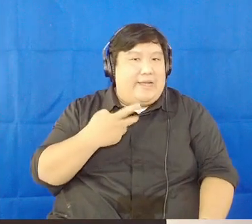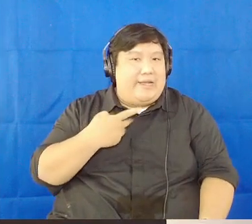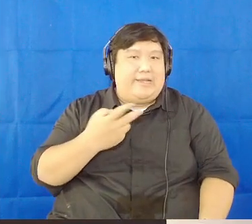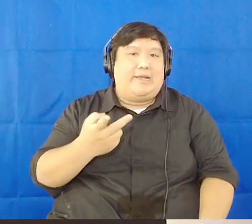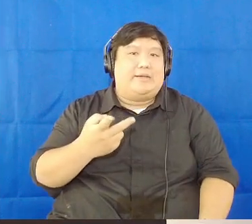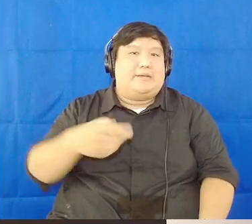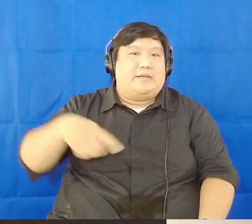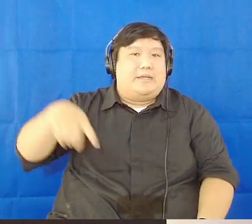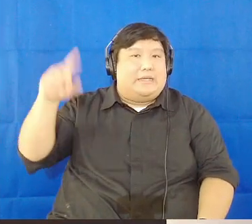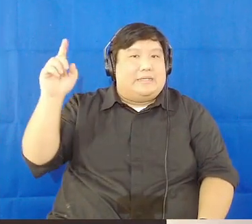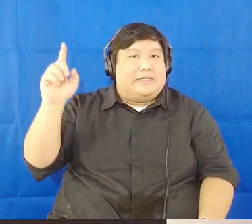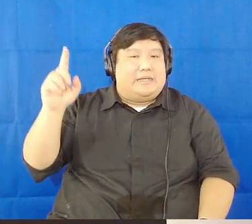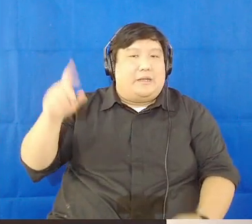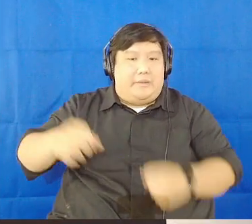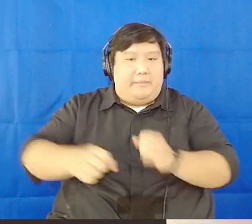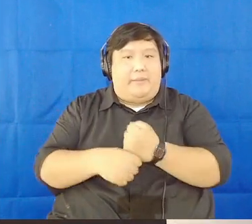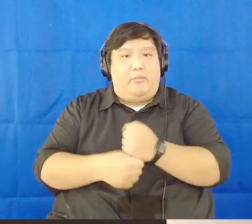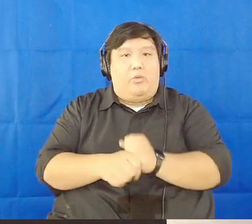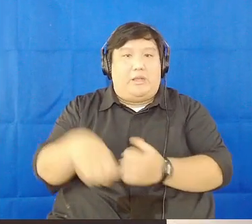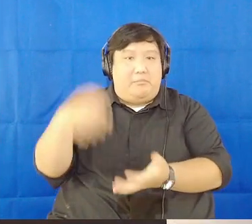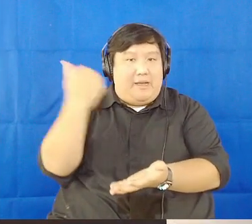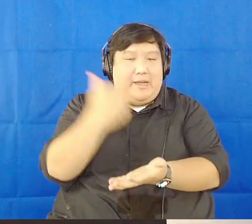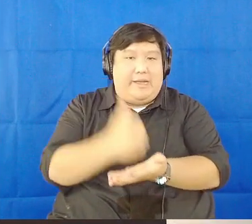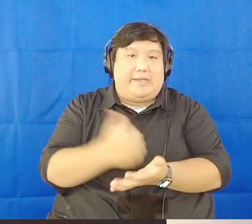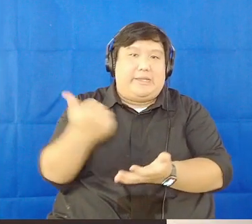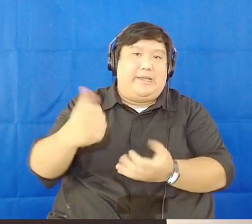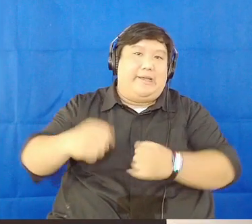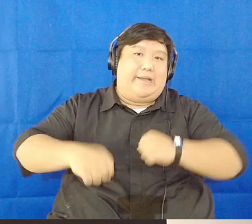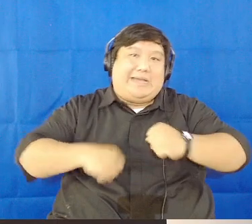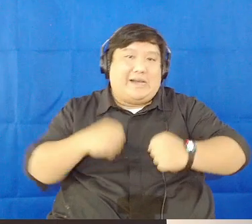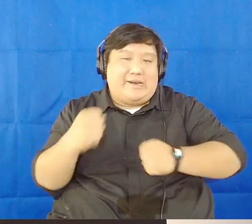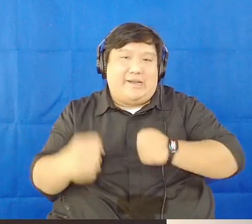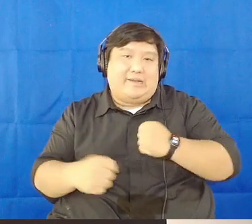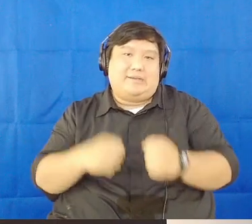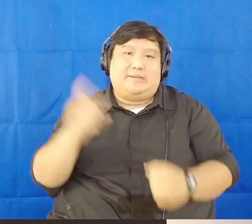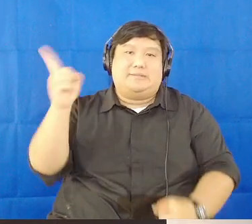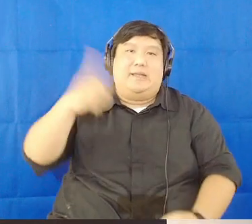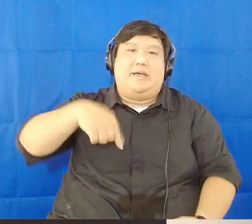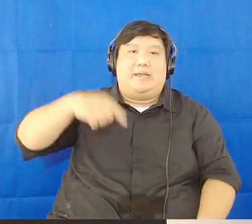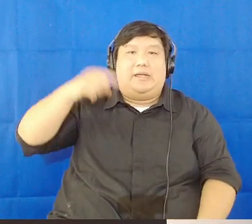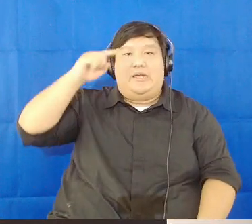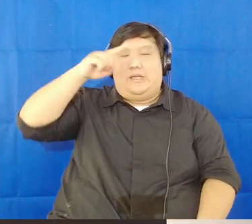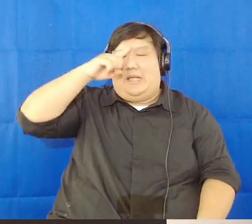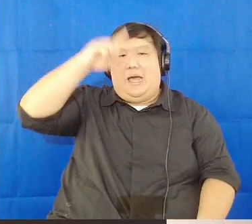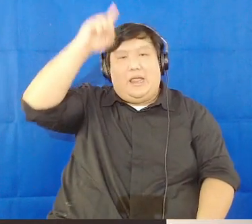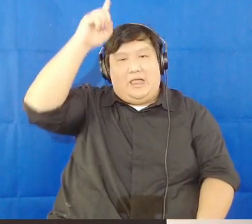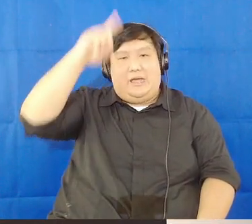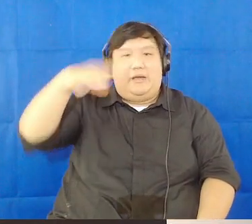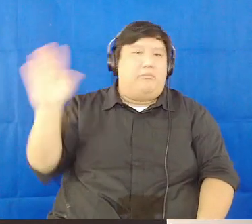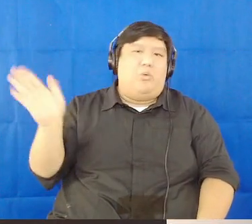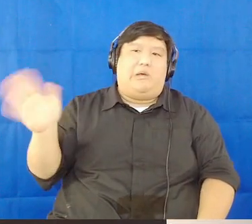dari atas, Allah yang memampukan. Nah, oleh karena itu, saudara-saudari yang terkasih, sekali